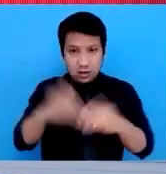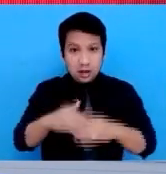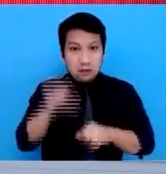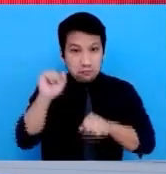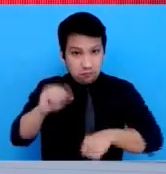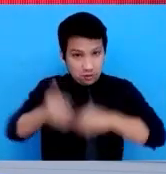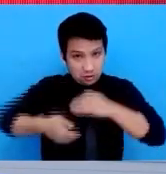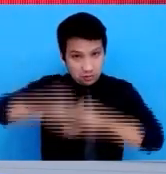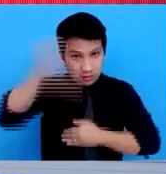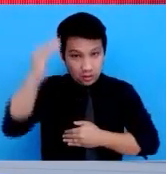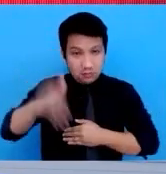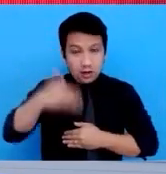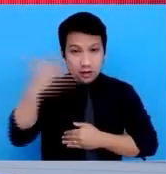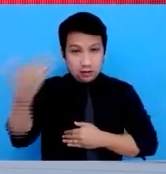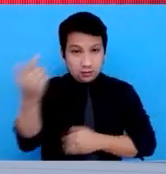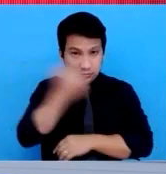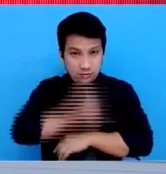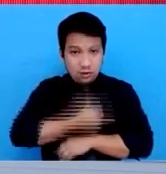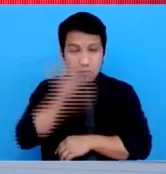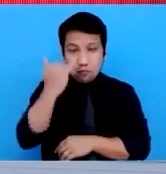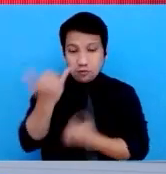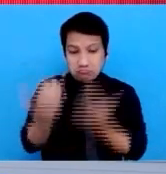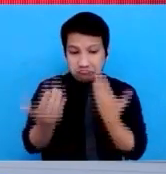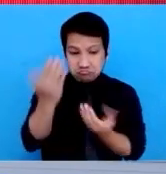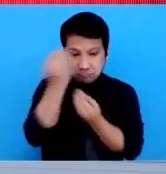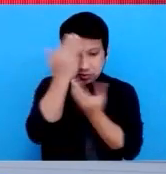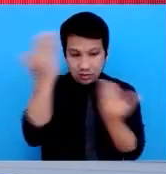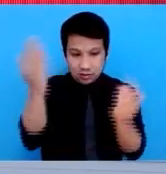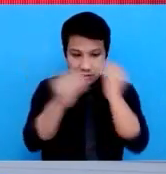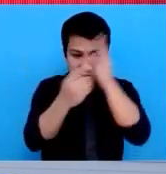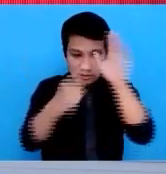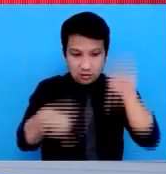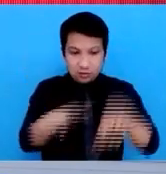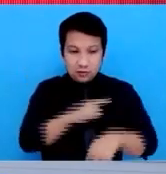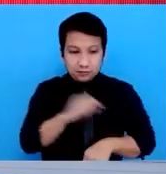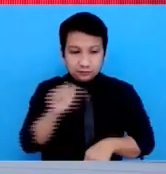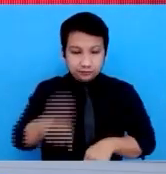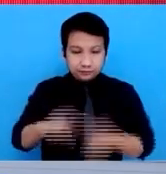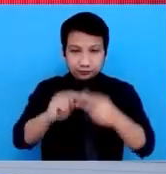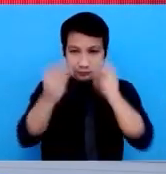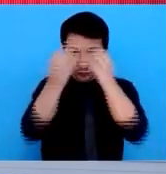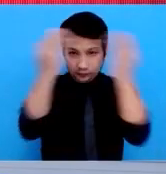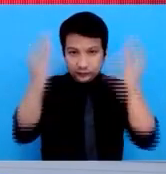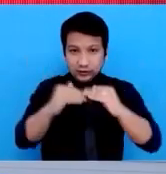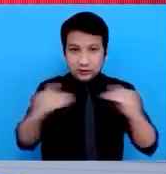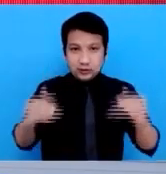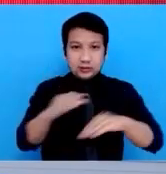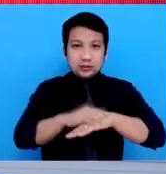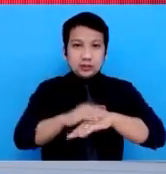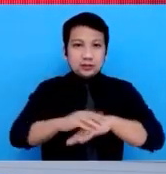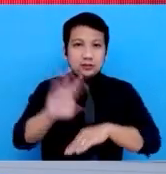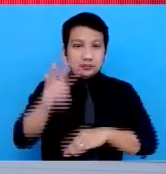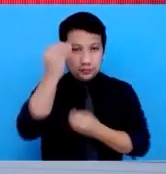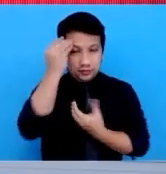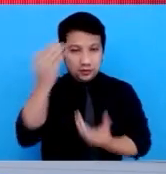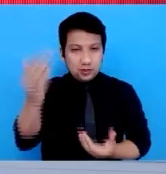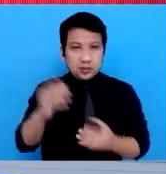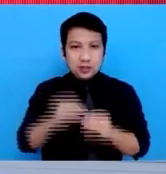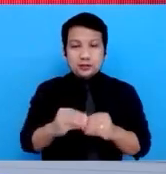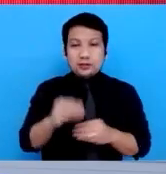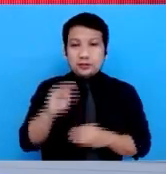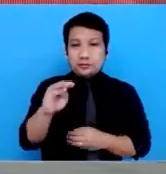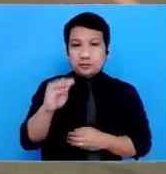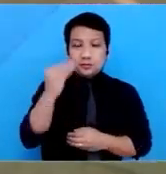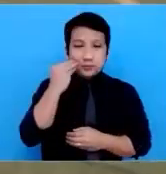mga susunod na araw. Kaya ang tanong, balik alert level 4 na naman ba? Nasa frontline ng balita niyan, si Maricel Halili.